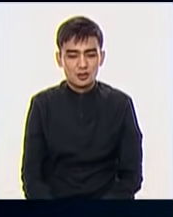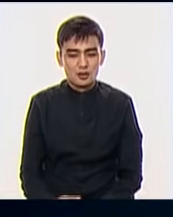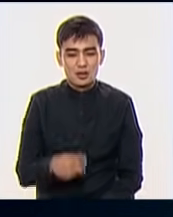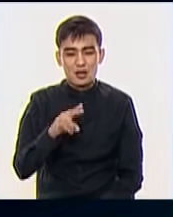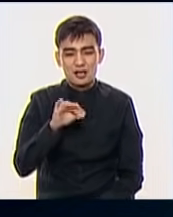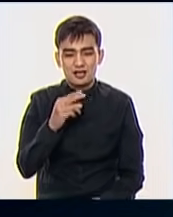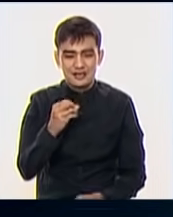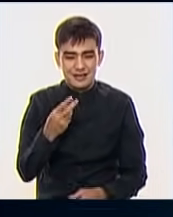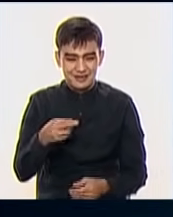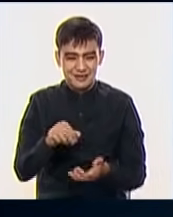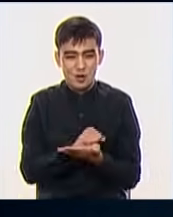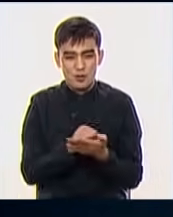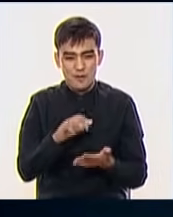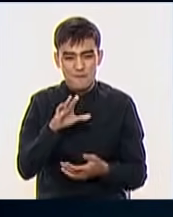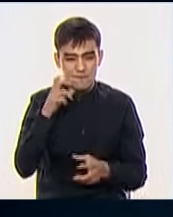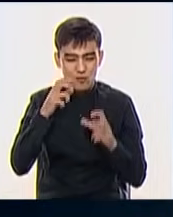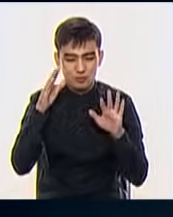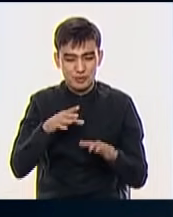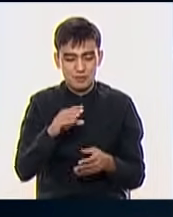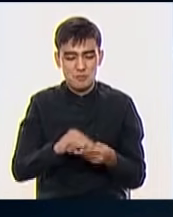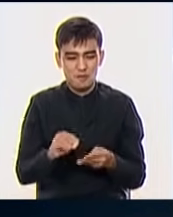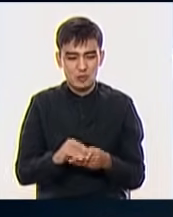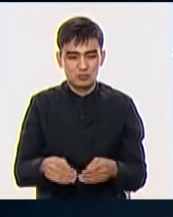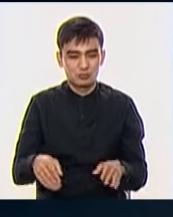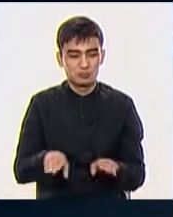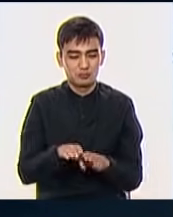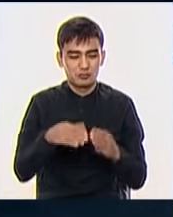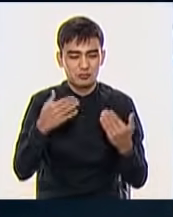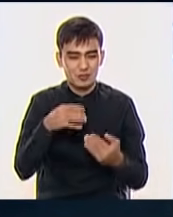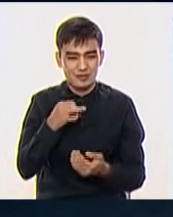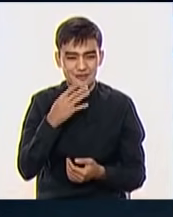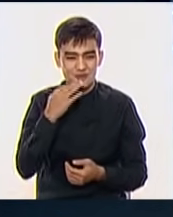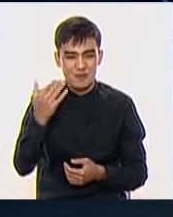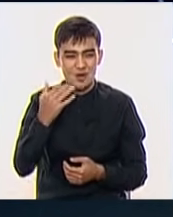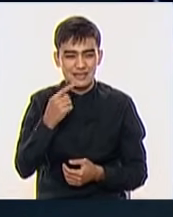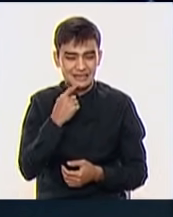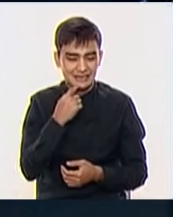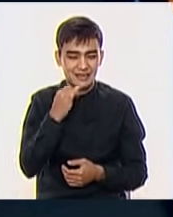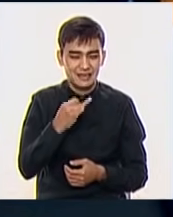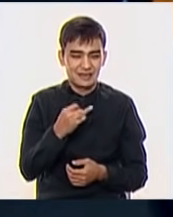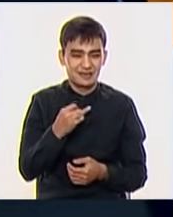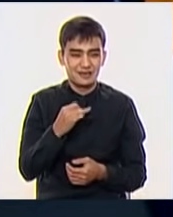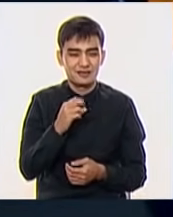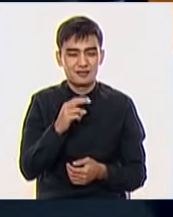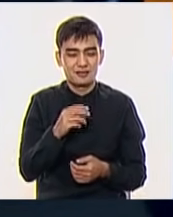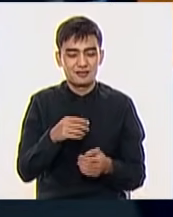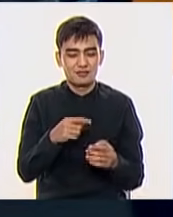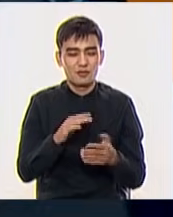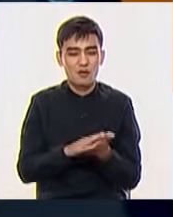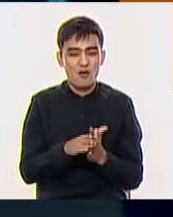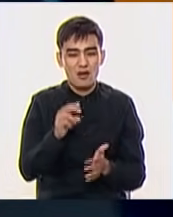Лицензию очередного вуза приостановили в Казахстане. В университете иностранных языков и деловой карьеры